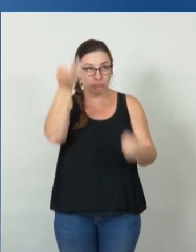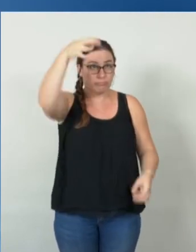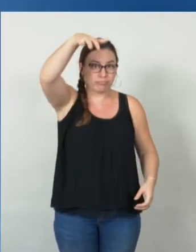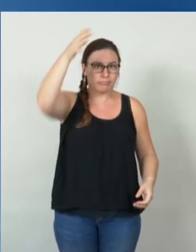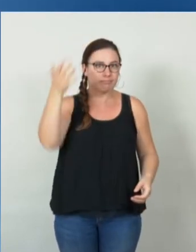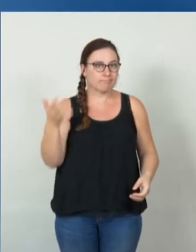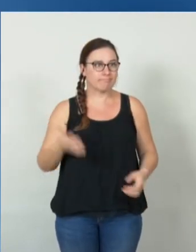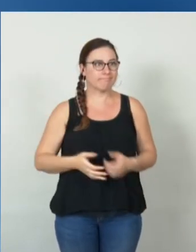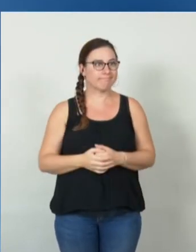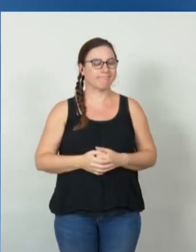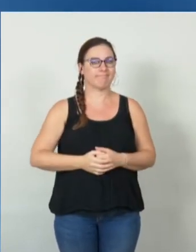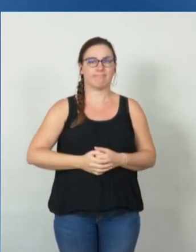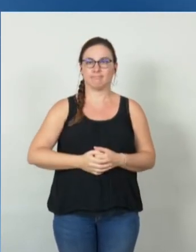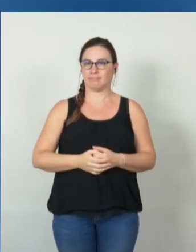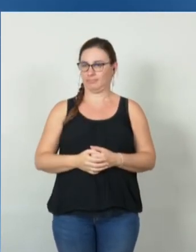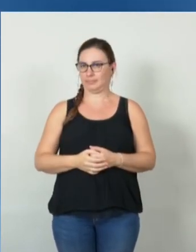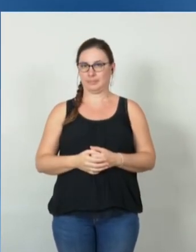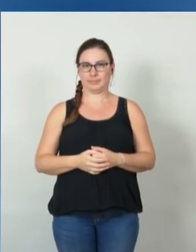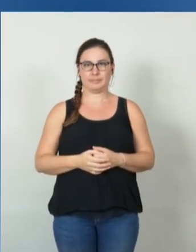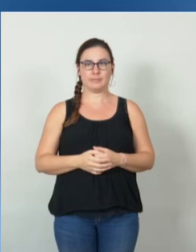d'existence en réalité